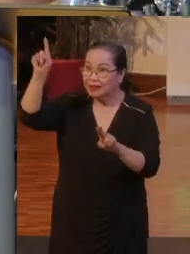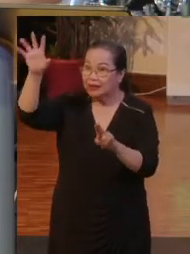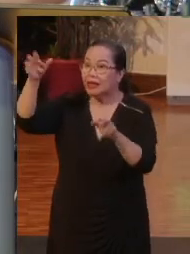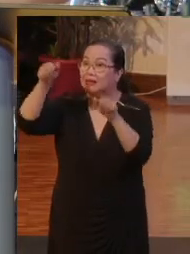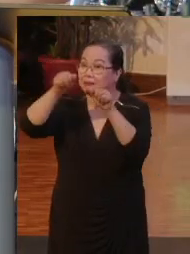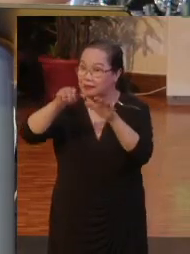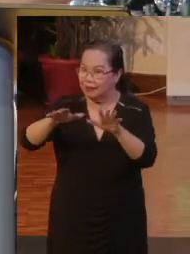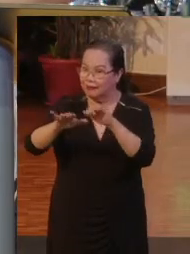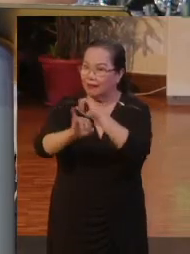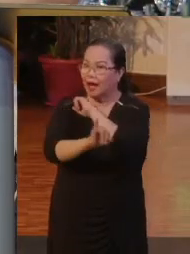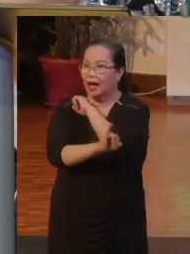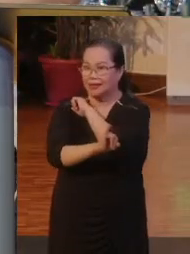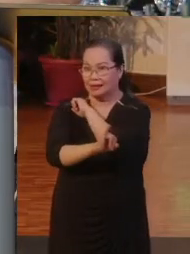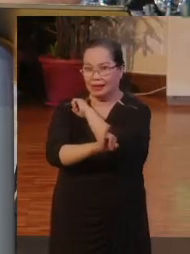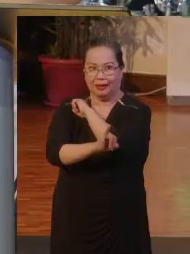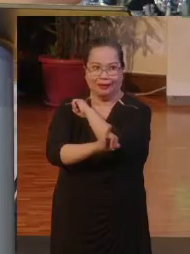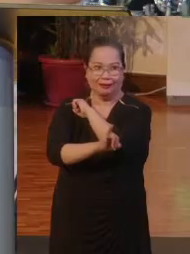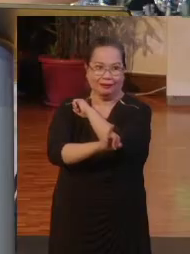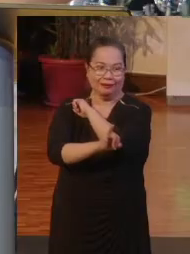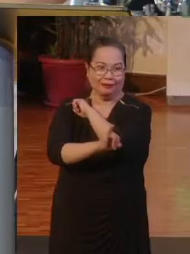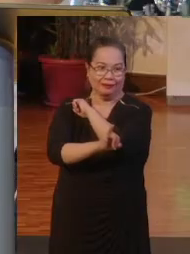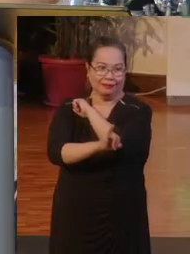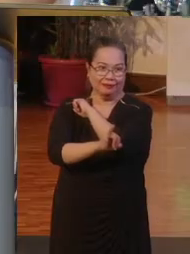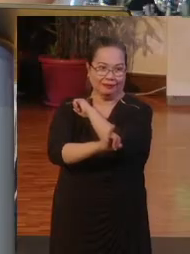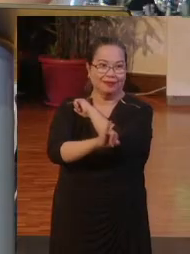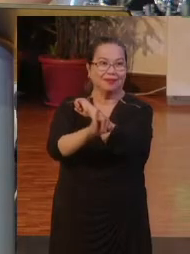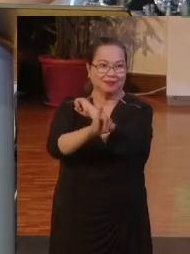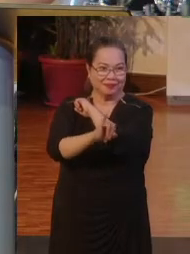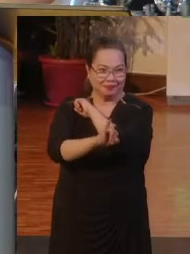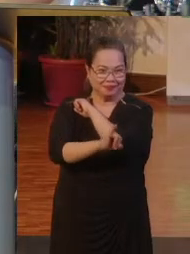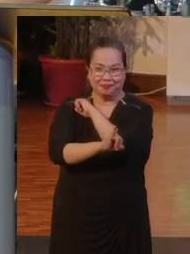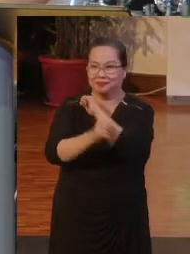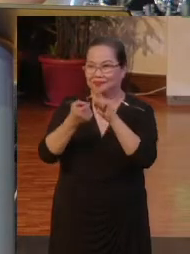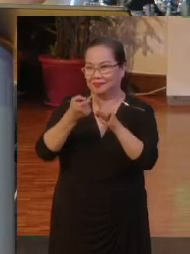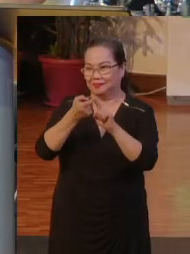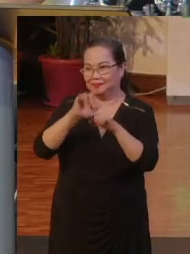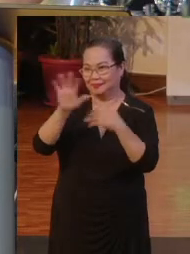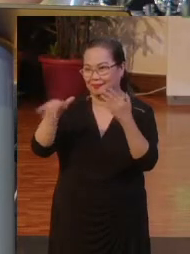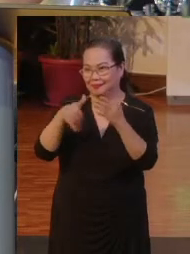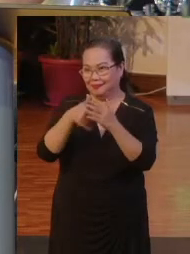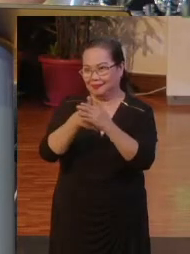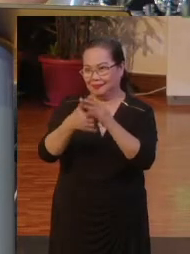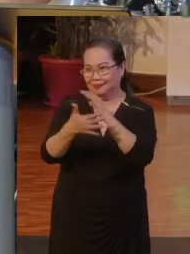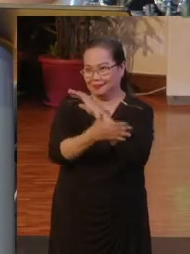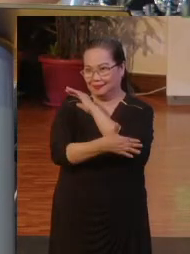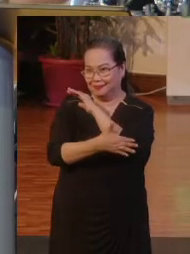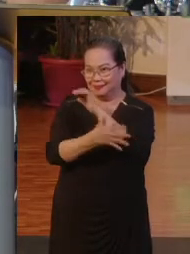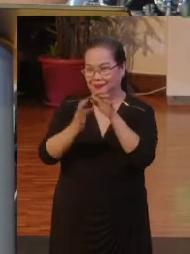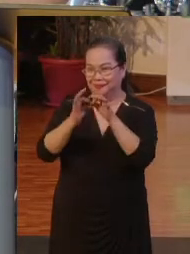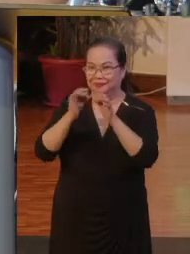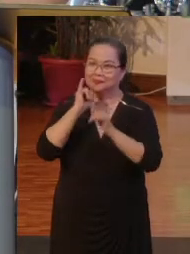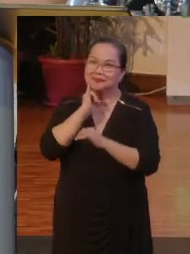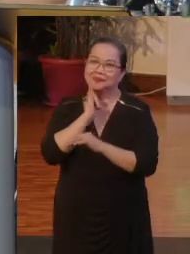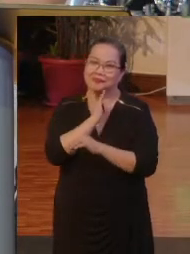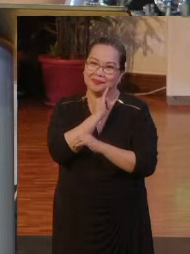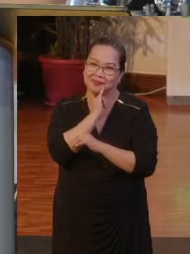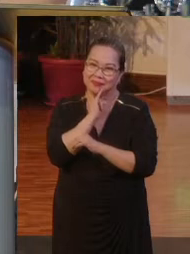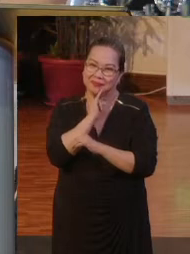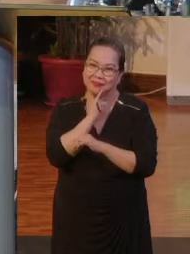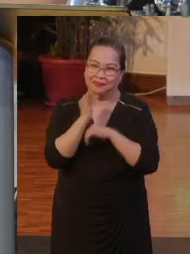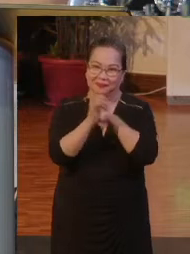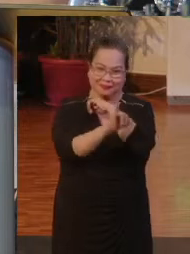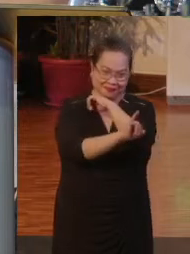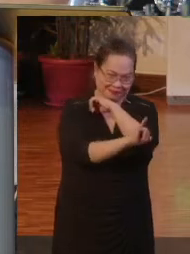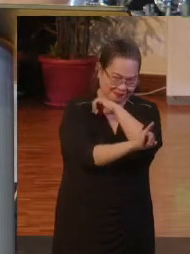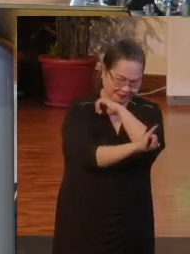si Isaac. Si Isaac ang pinagmulan ng buong bayang Israel. At magmula